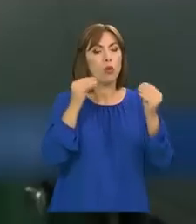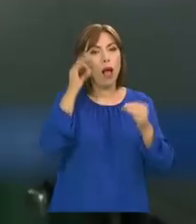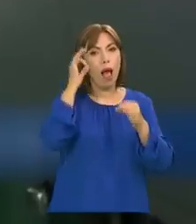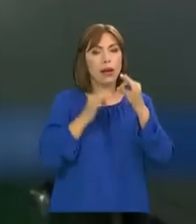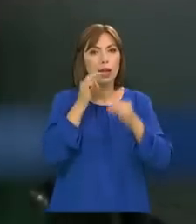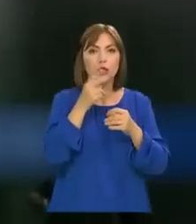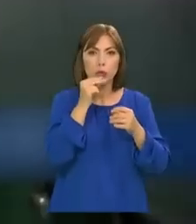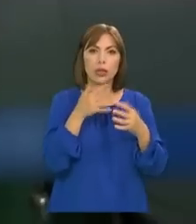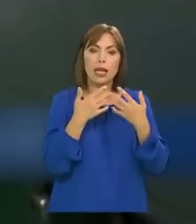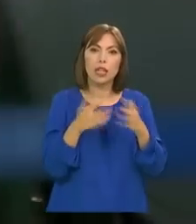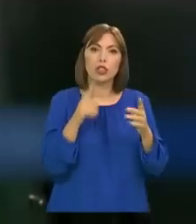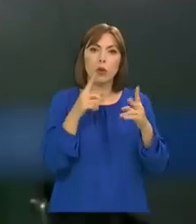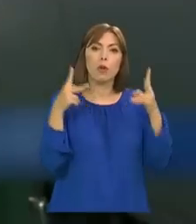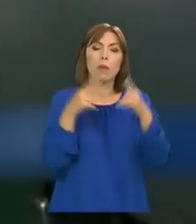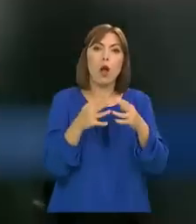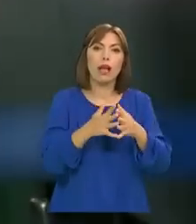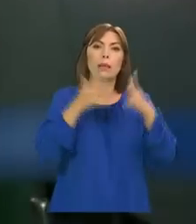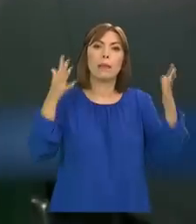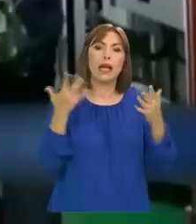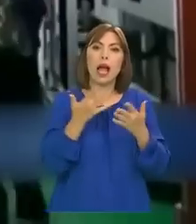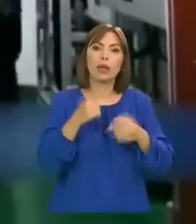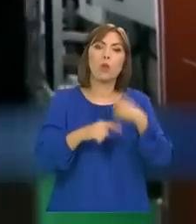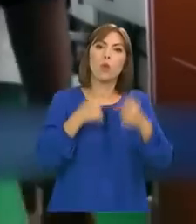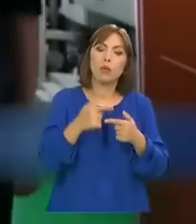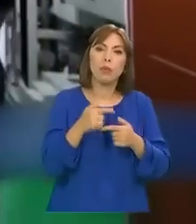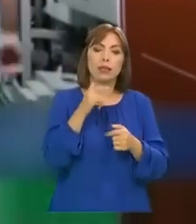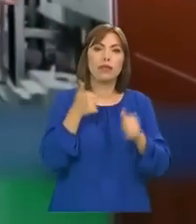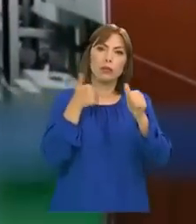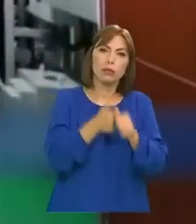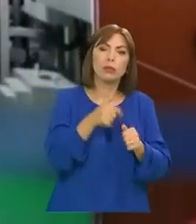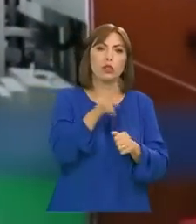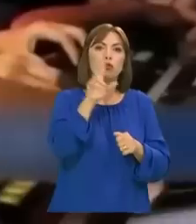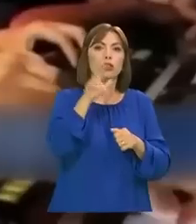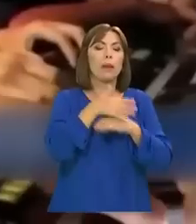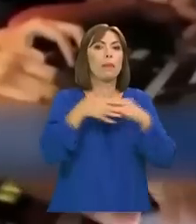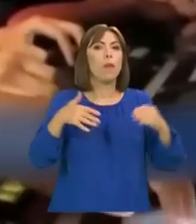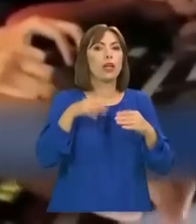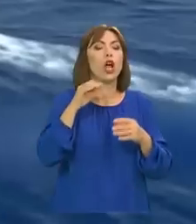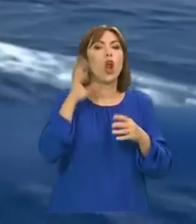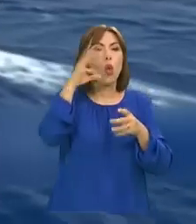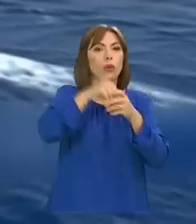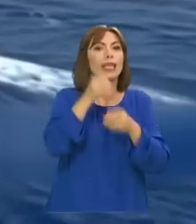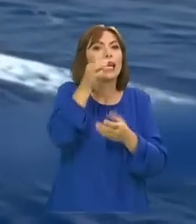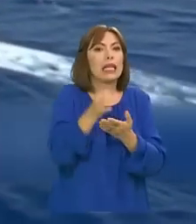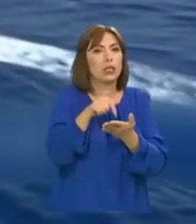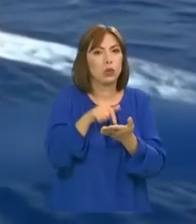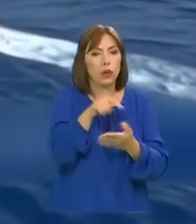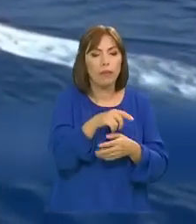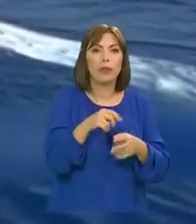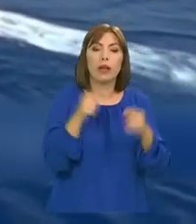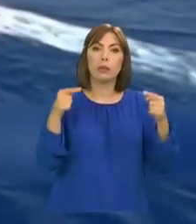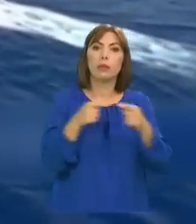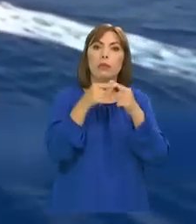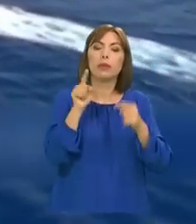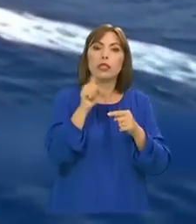despre începutul unei blocade de amploare, la care ar urma să fie supuși cei 23 de milioane de locuitori ai insulei. Escaladarea are loc la nici